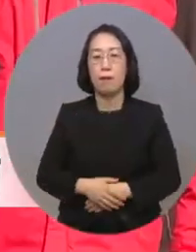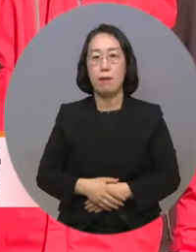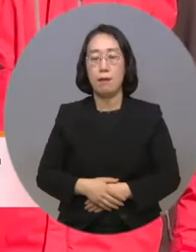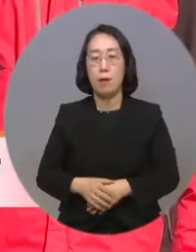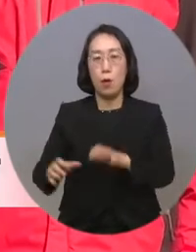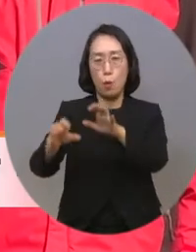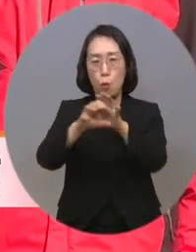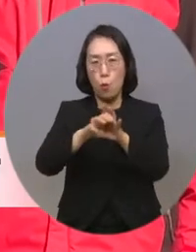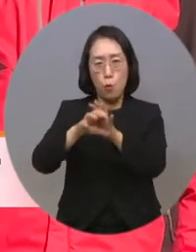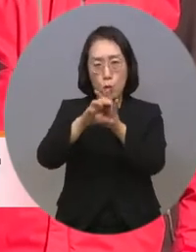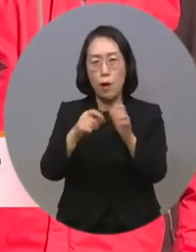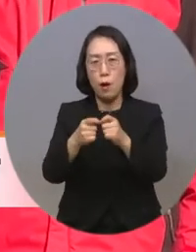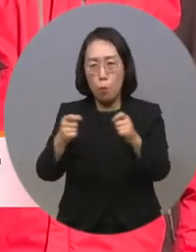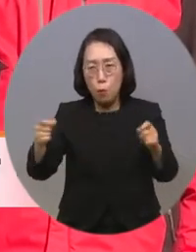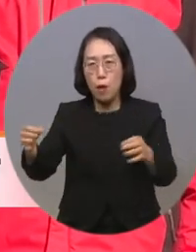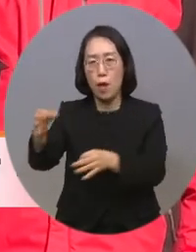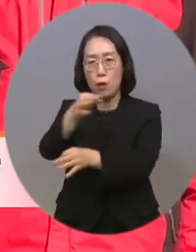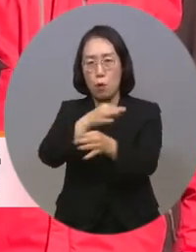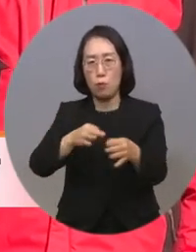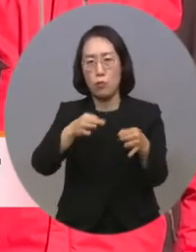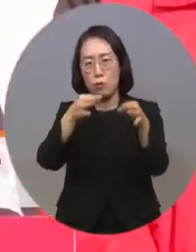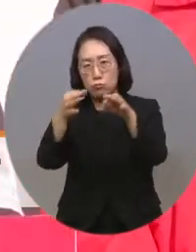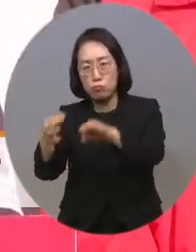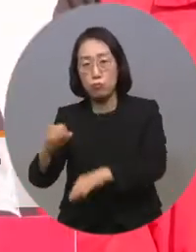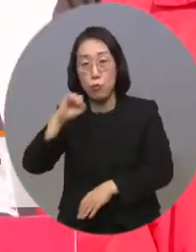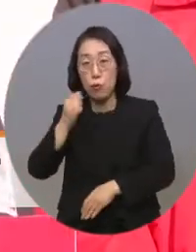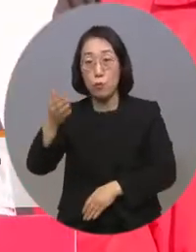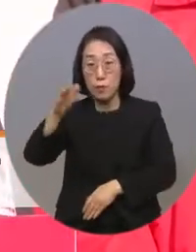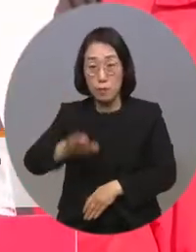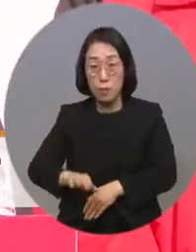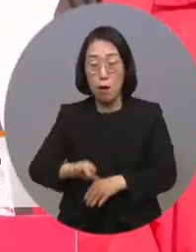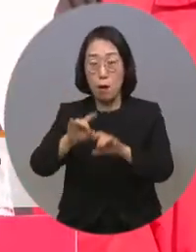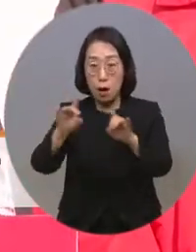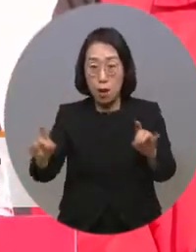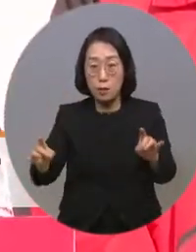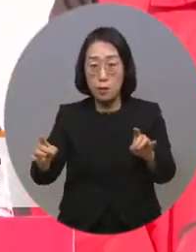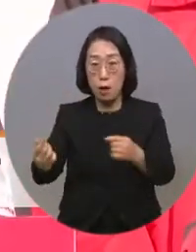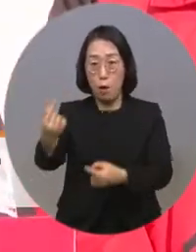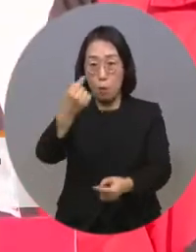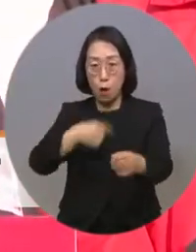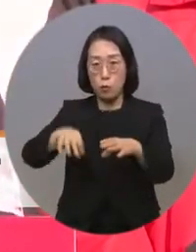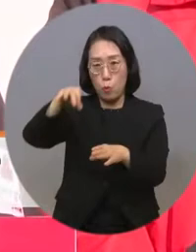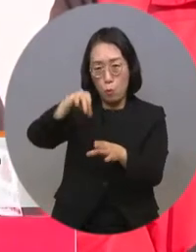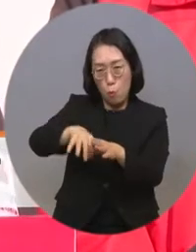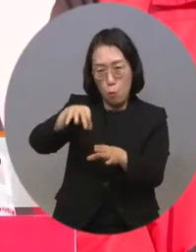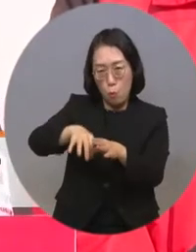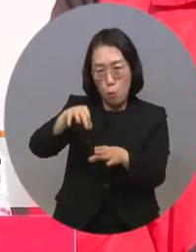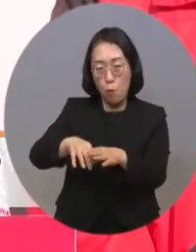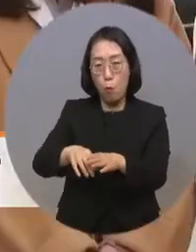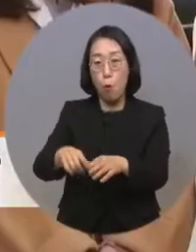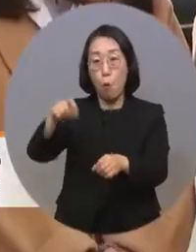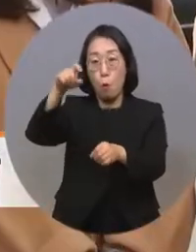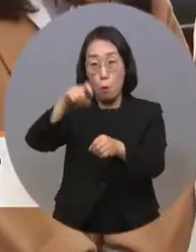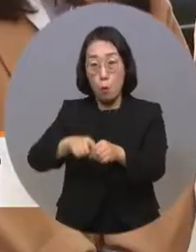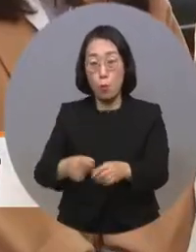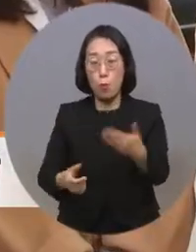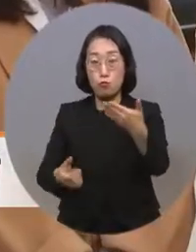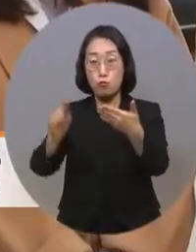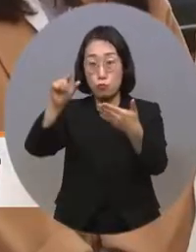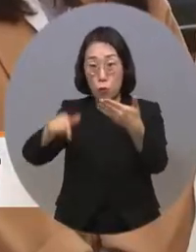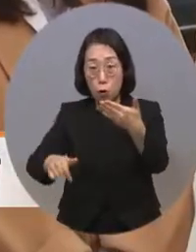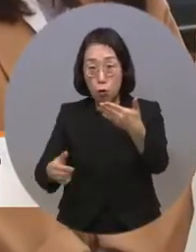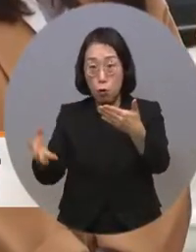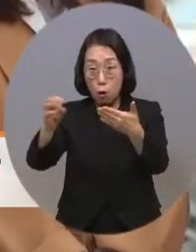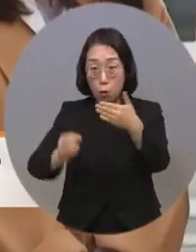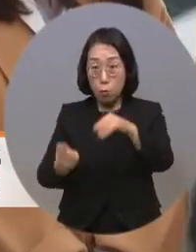코로나19 장기화로 경기 침체가 이어지고 있지만 각계각층에서 기부 행렬이 이어져 목표액 9억 1,128만